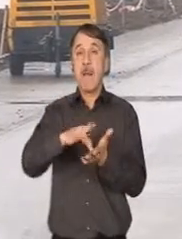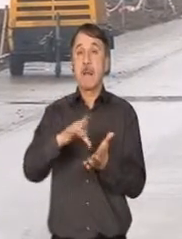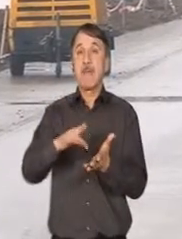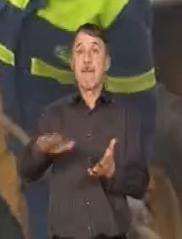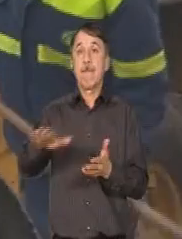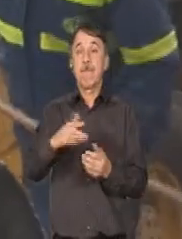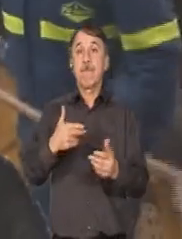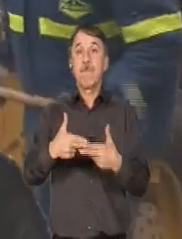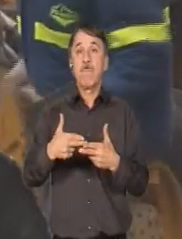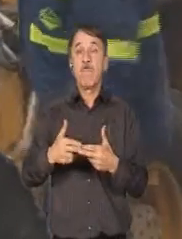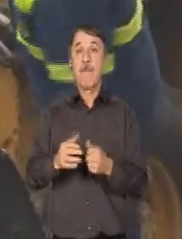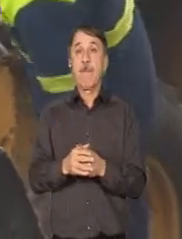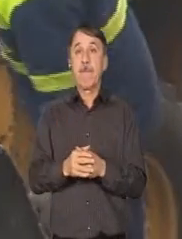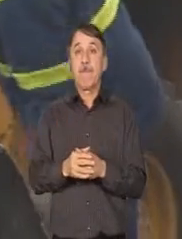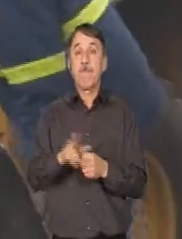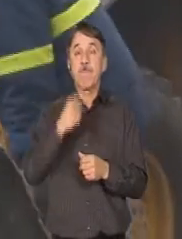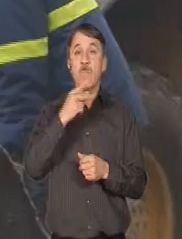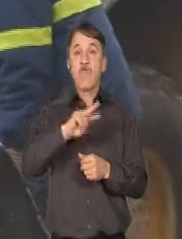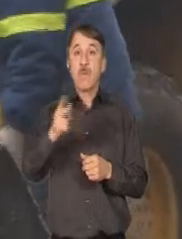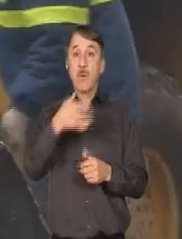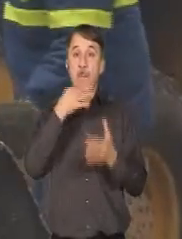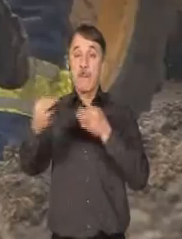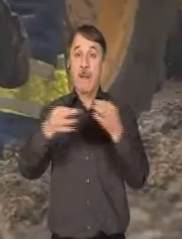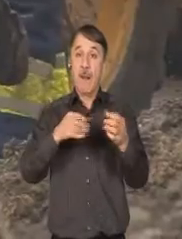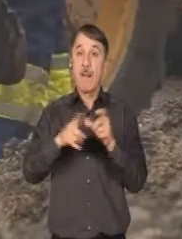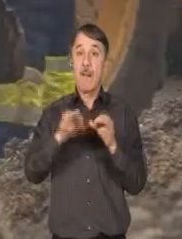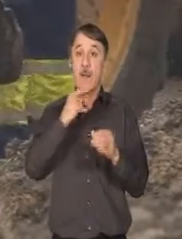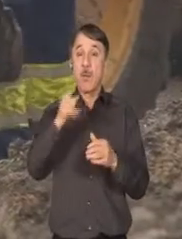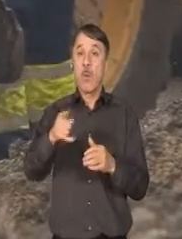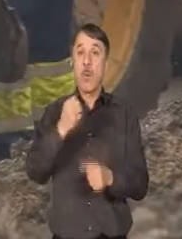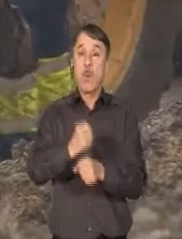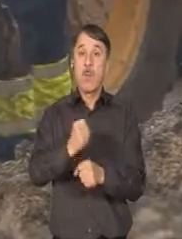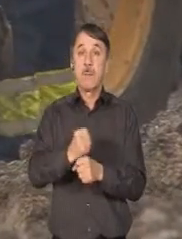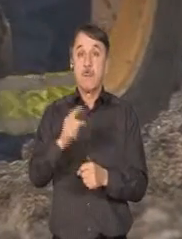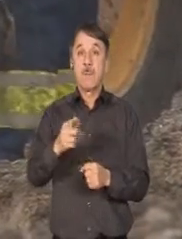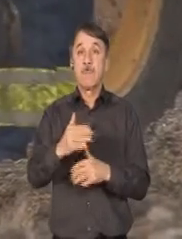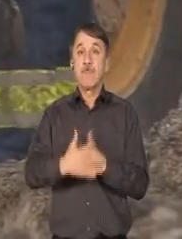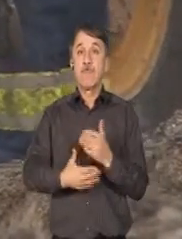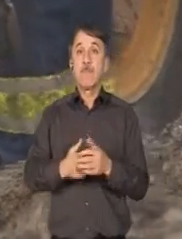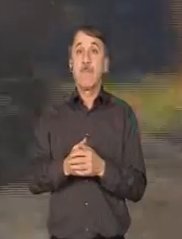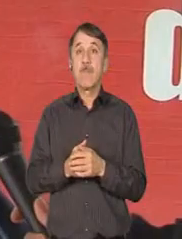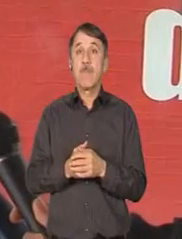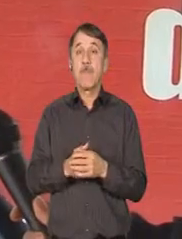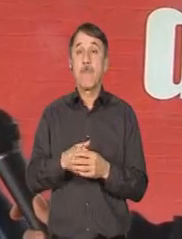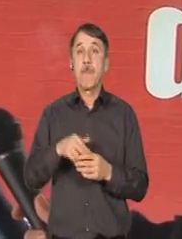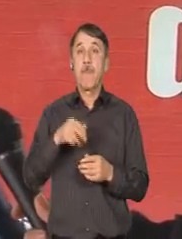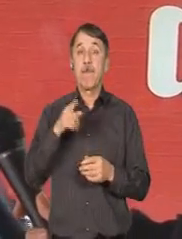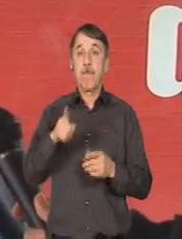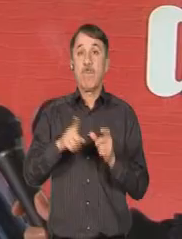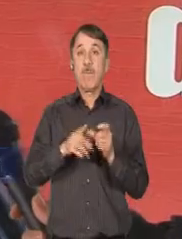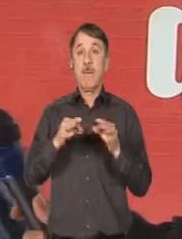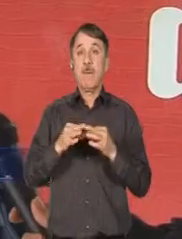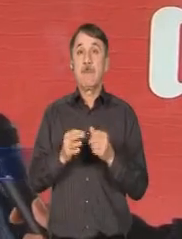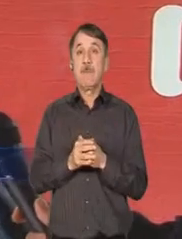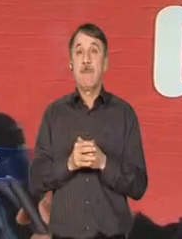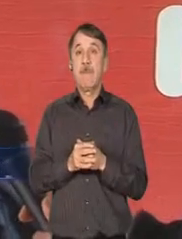i zadržavanje postojećeg drvoreda. Naše sugrađane pitali smo šta misle da li u gradu ima dovoljno parkinga. Pretpostavljam da